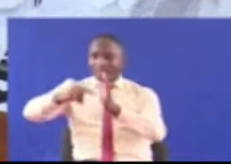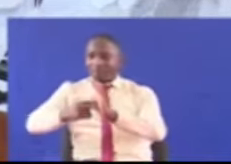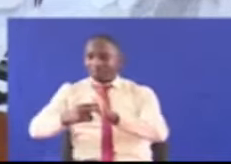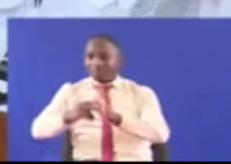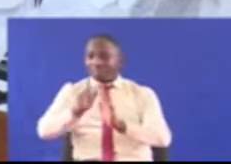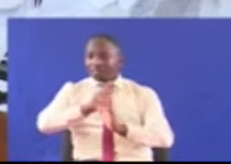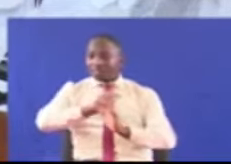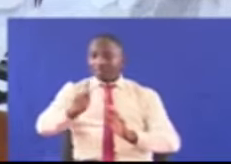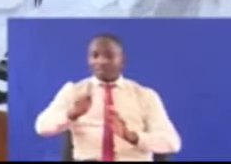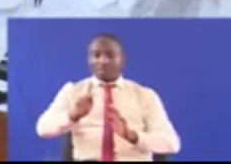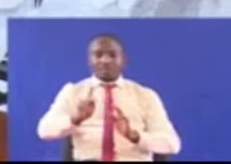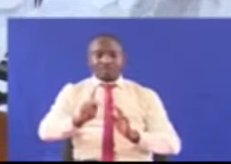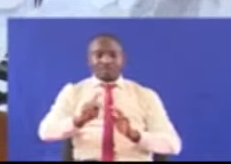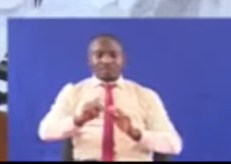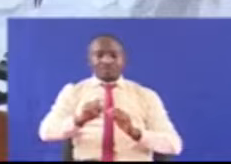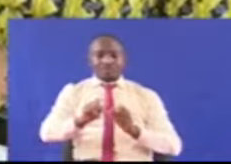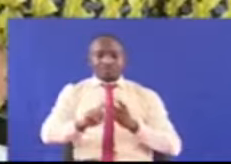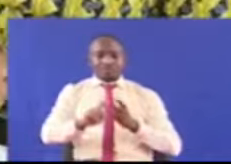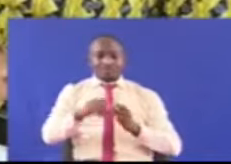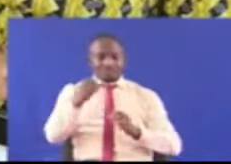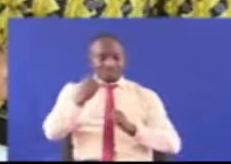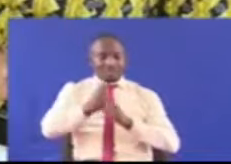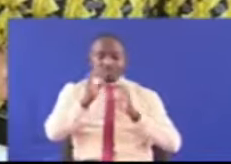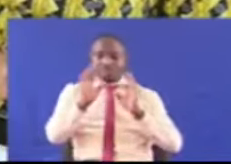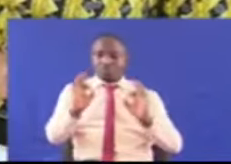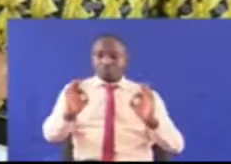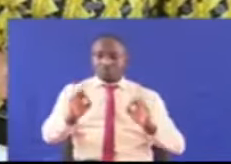Apige kama baleke vile.